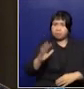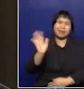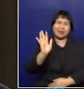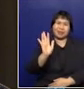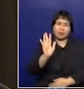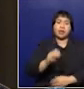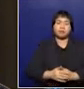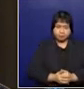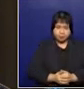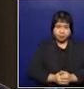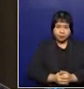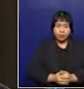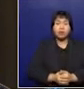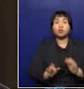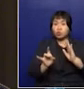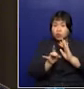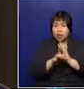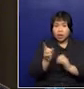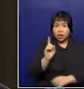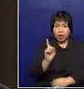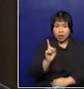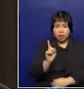ครับแล้วก็สิ่งสุดท้ายนะฮะ